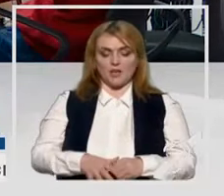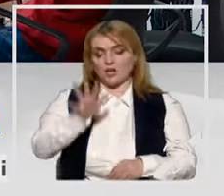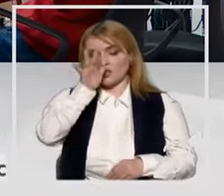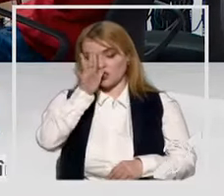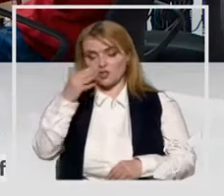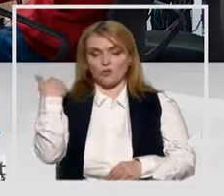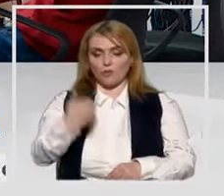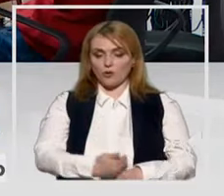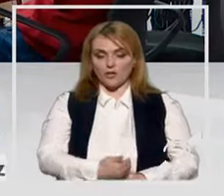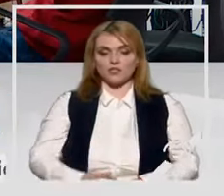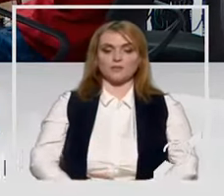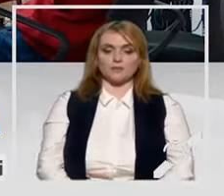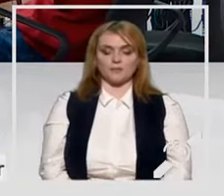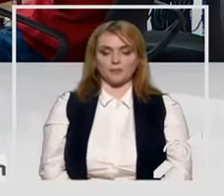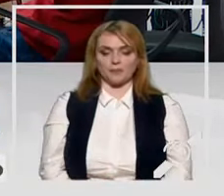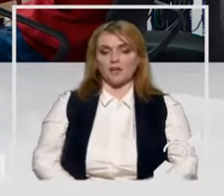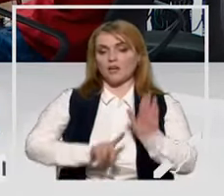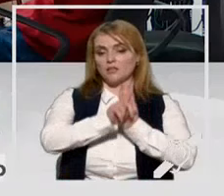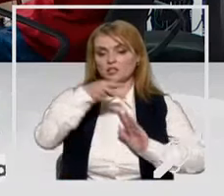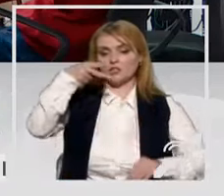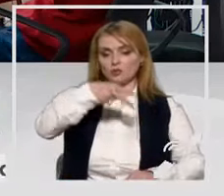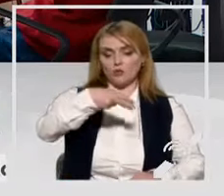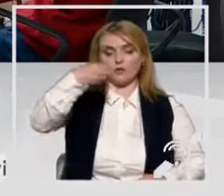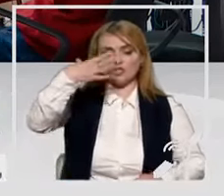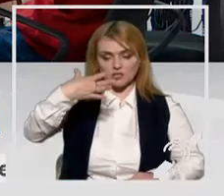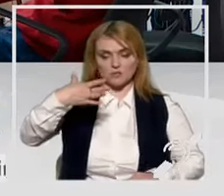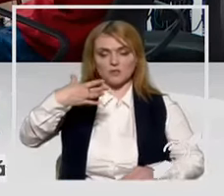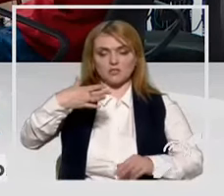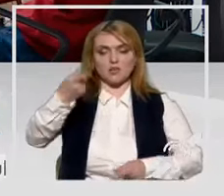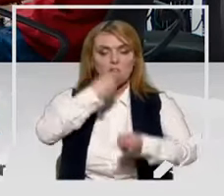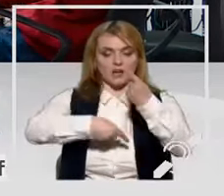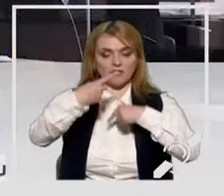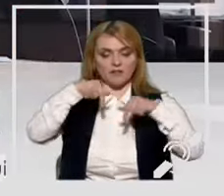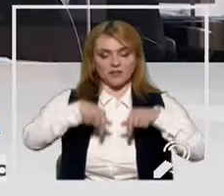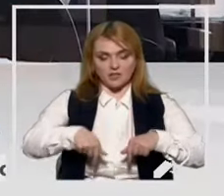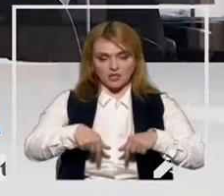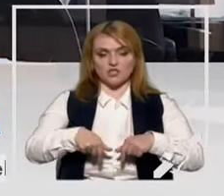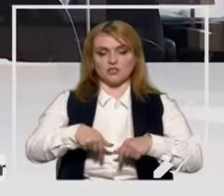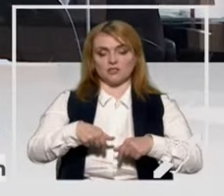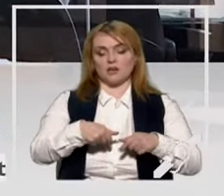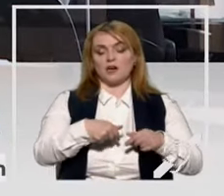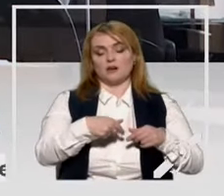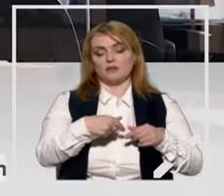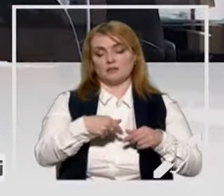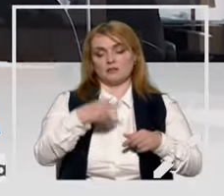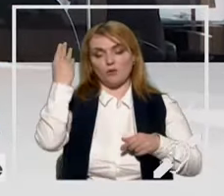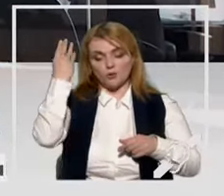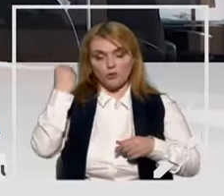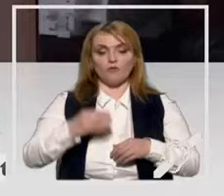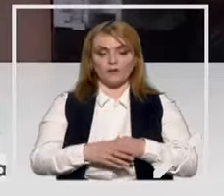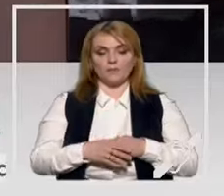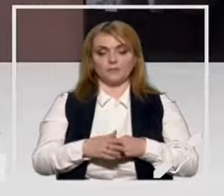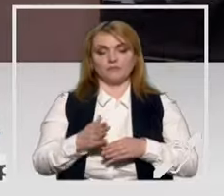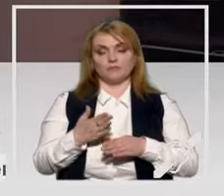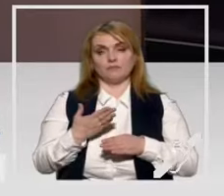Chișinău-București. Din 2015, când am revenit cu primul telejurnal pe micile ecrane ale basarabenilor, constant ne-am